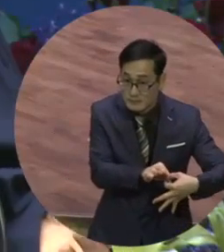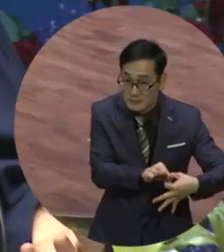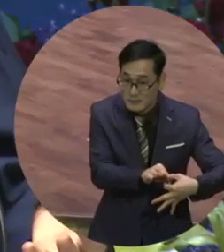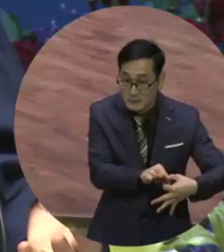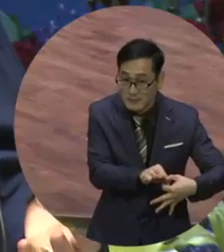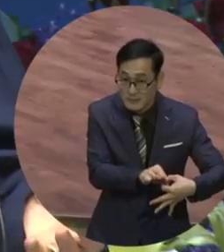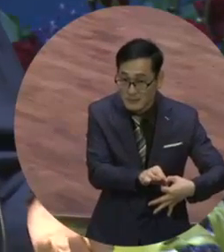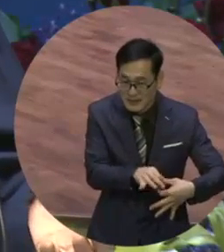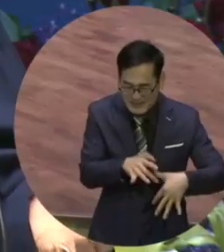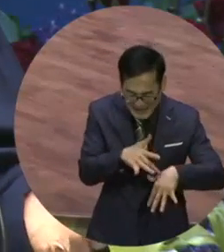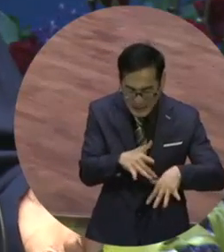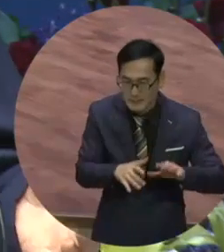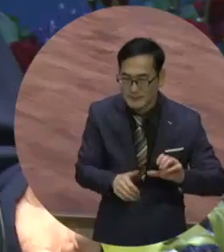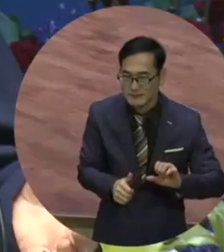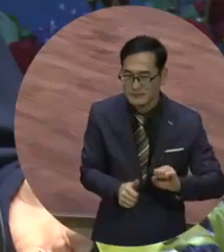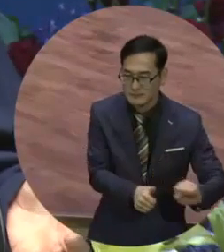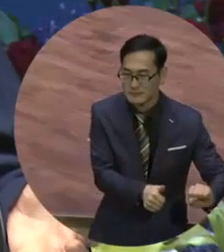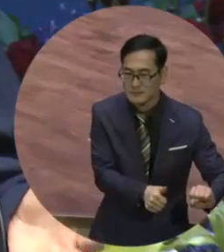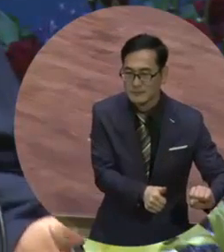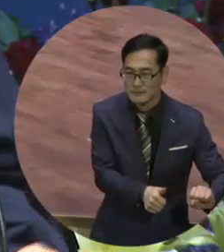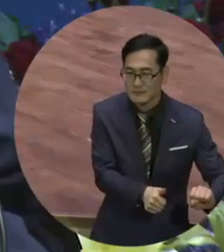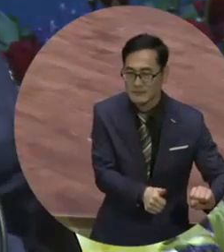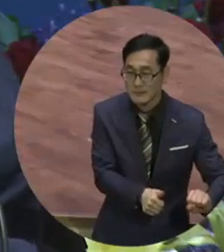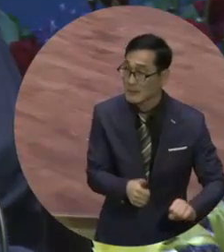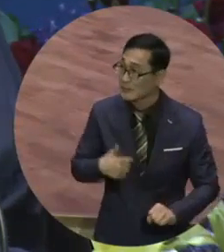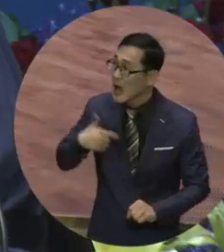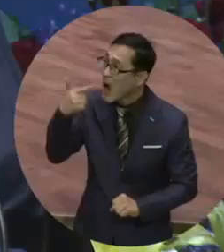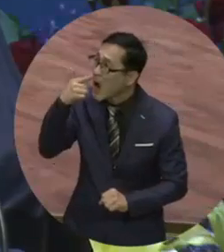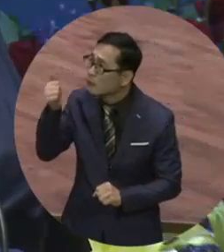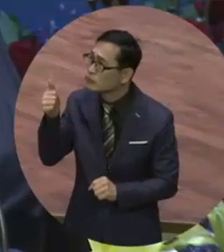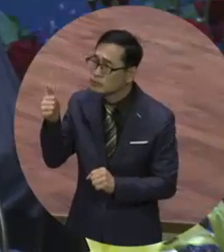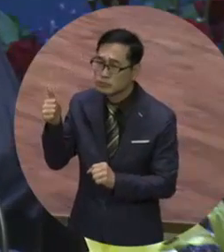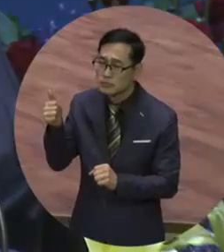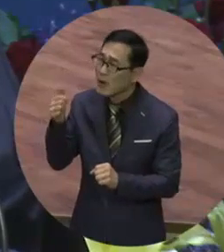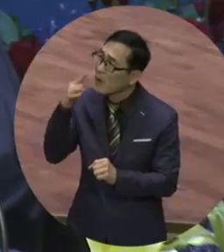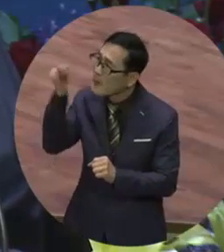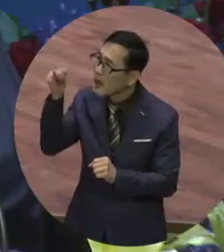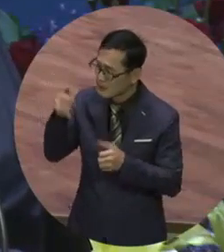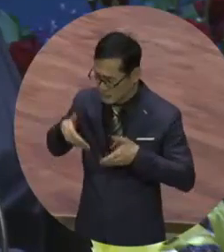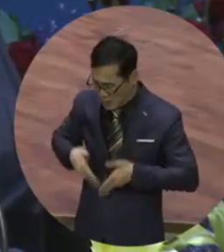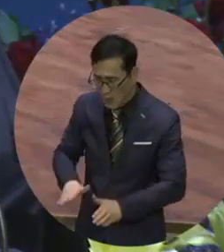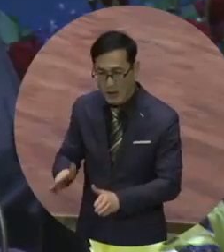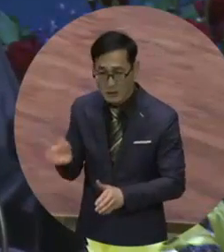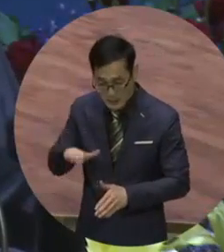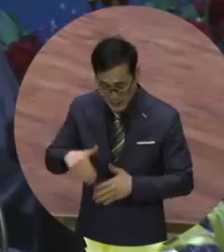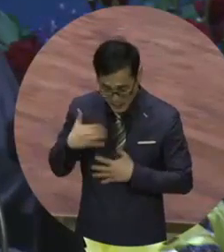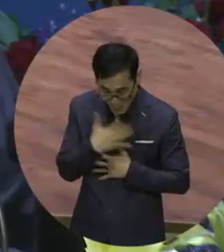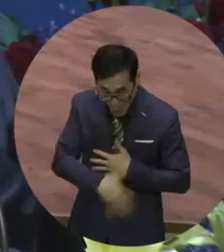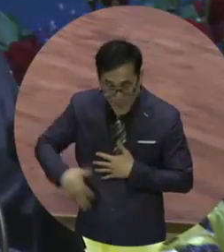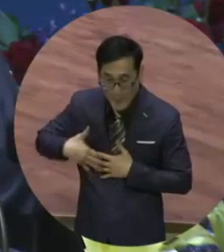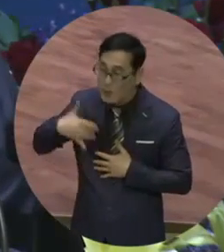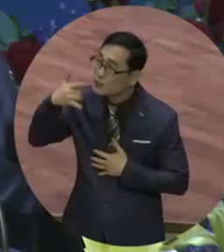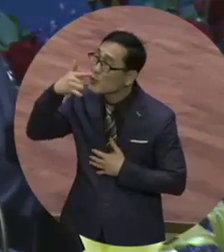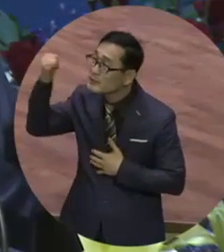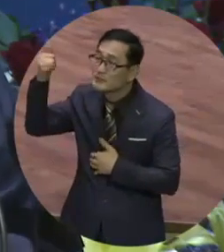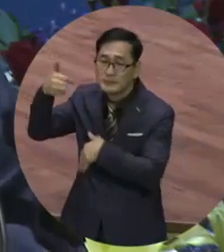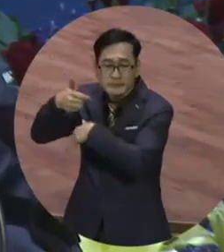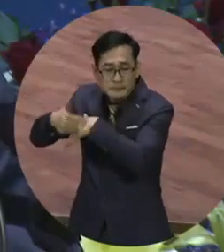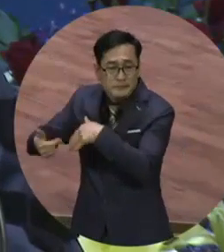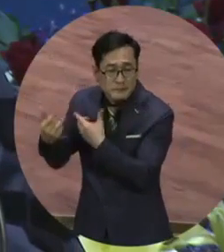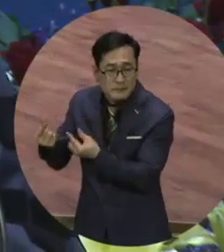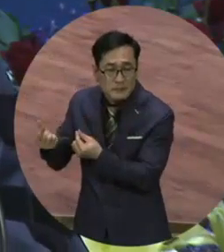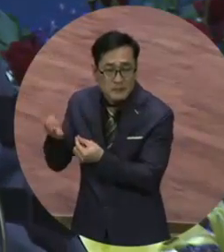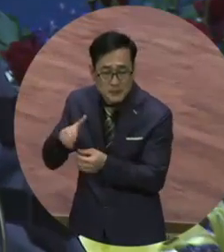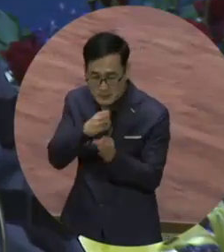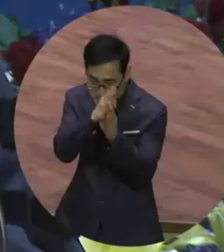아니, 나는 우리 아버지 엄마한테 태어났는데, 글쎄, 그거는 육신이 태어난 거, 영이. 완전히 아비 마귀에 태어나기를 그